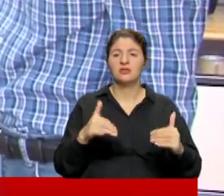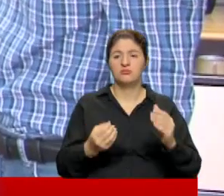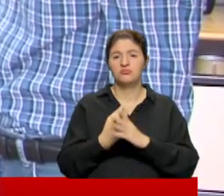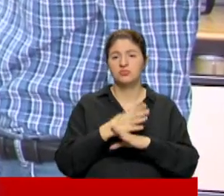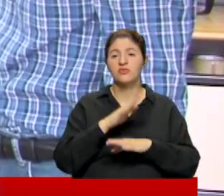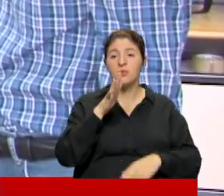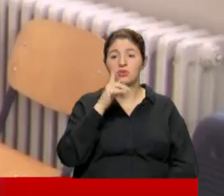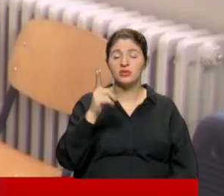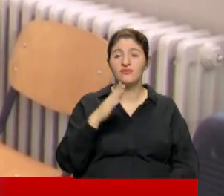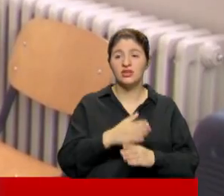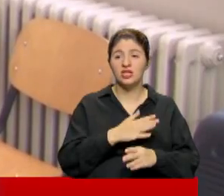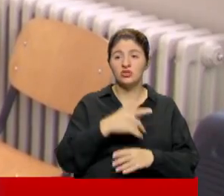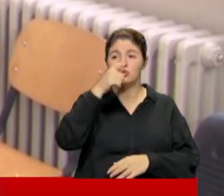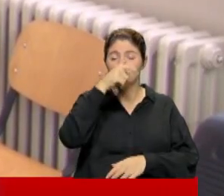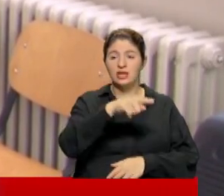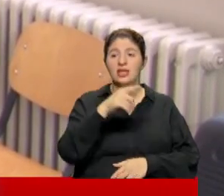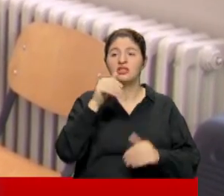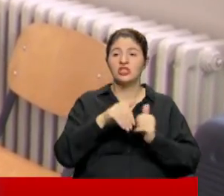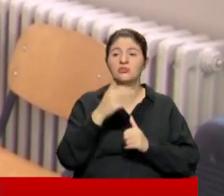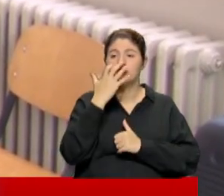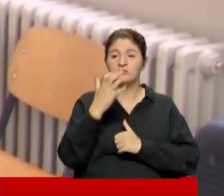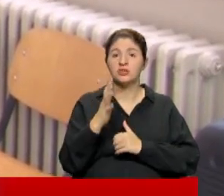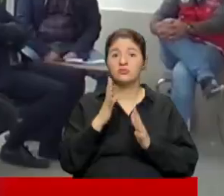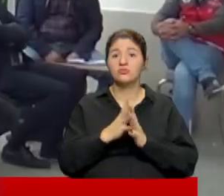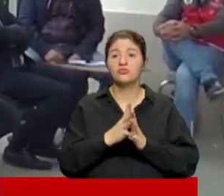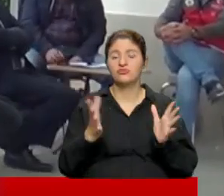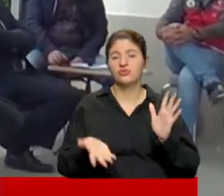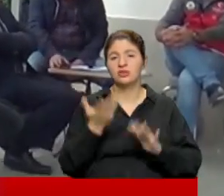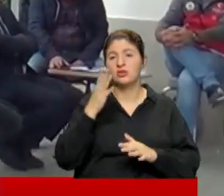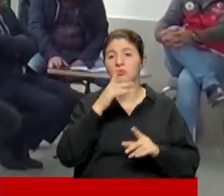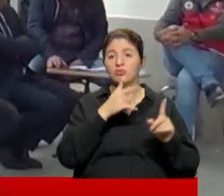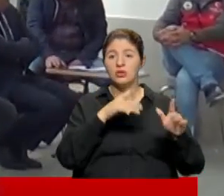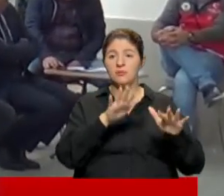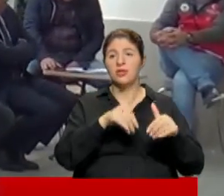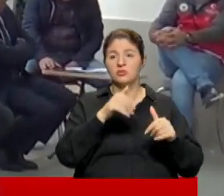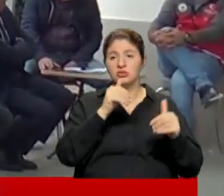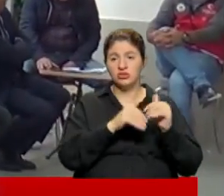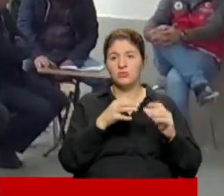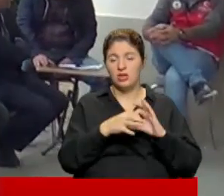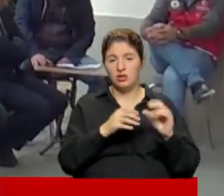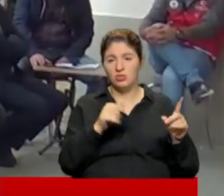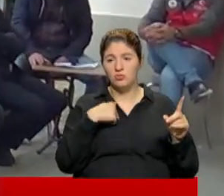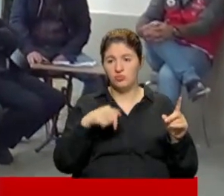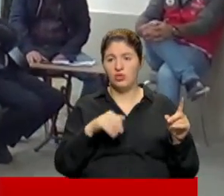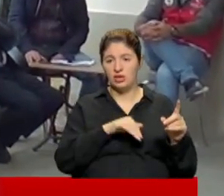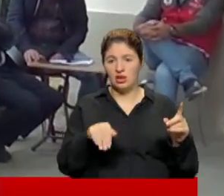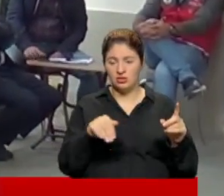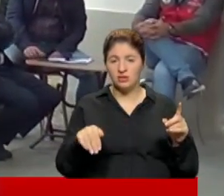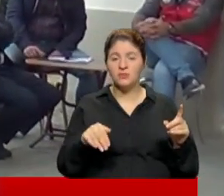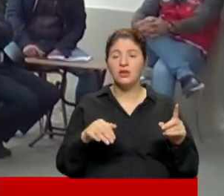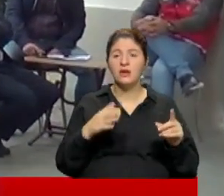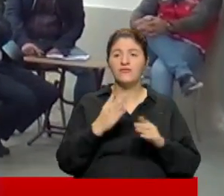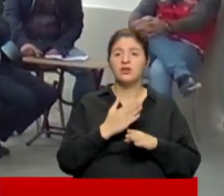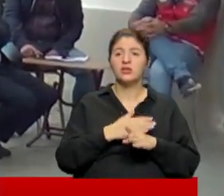kuruldu ve Bulgaristan vatandaşı Türklerin seçime ilgisi büyüktü Bulgaristan'da parlamento seçimleriyle ilgili burada bulunuyoruz